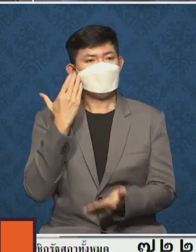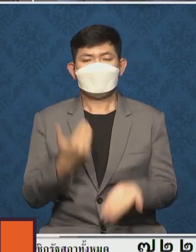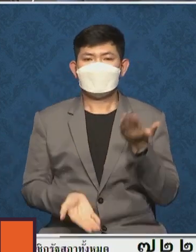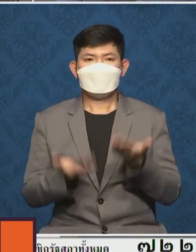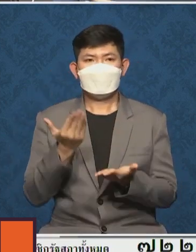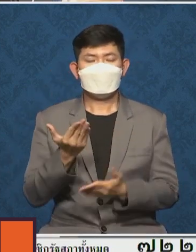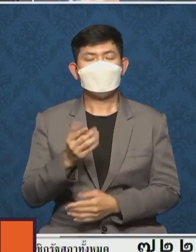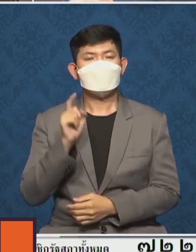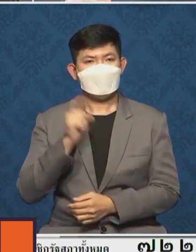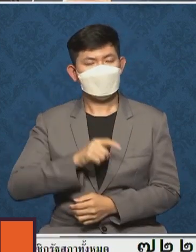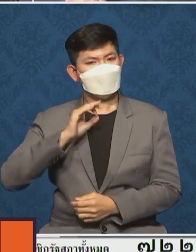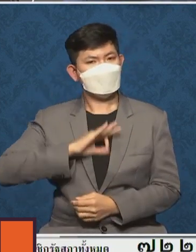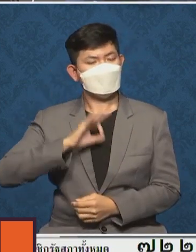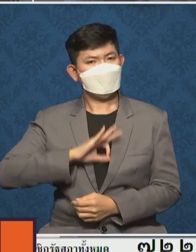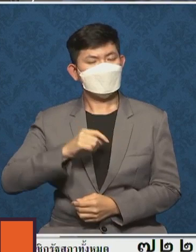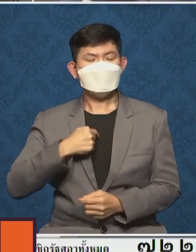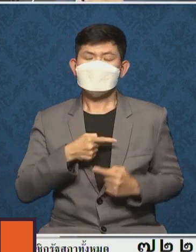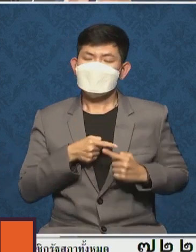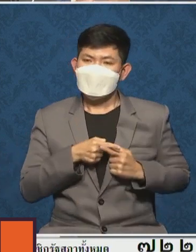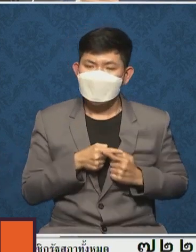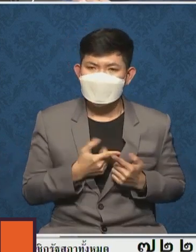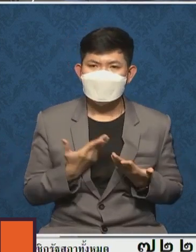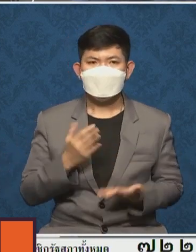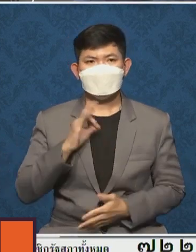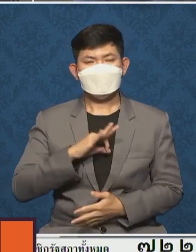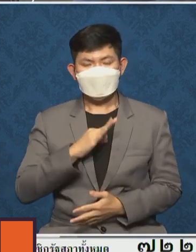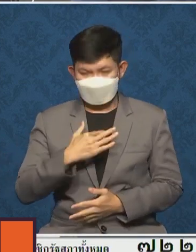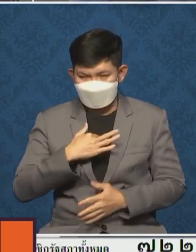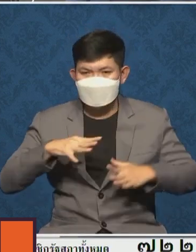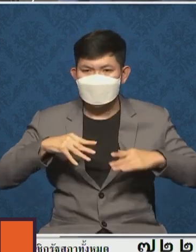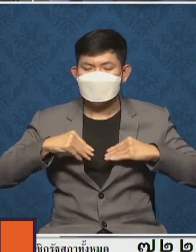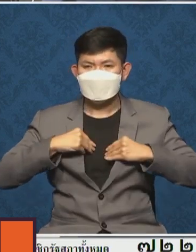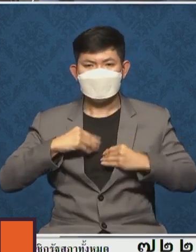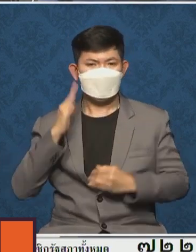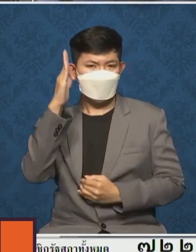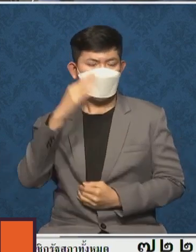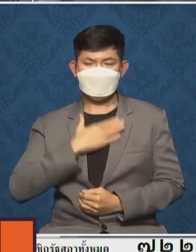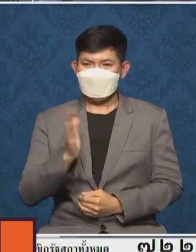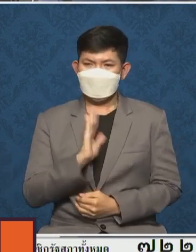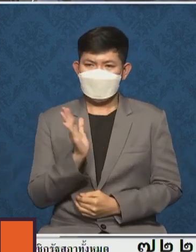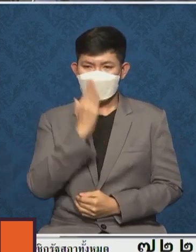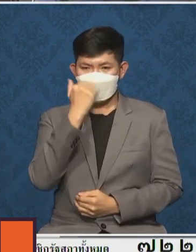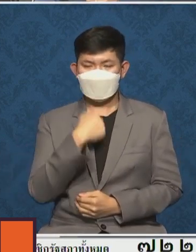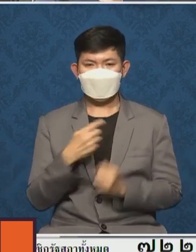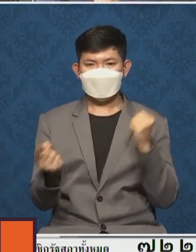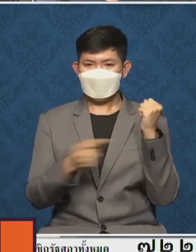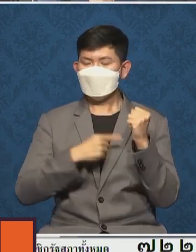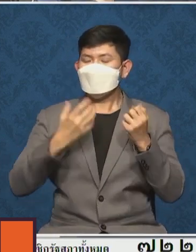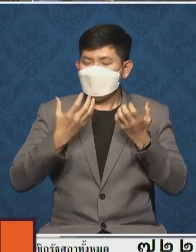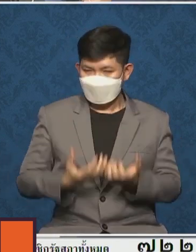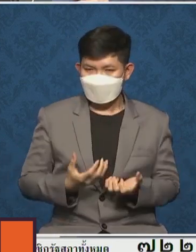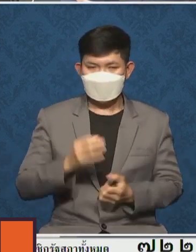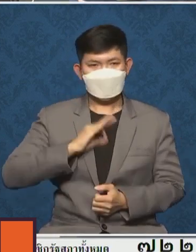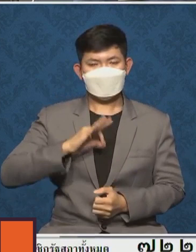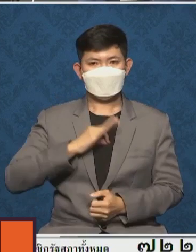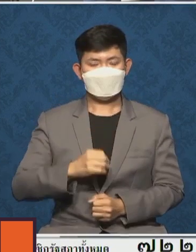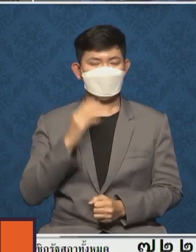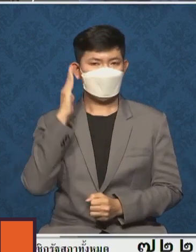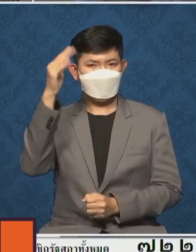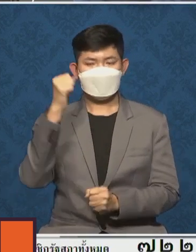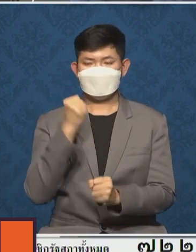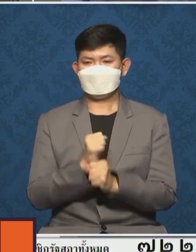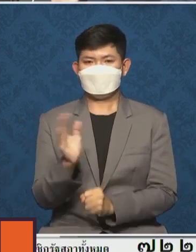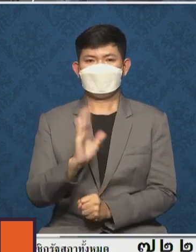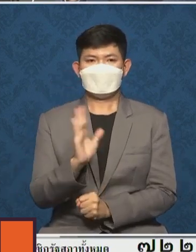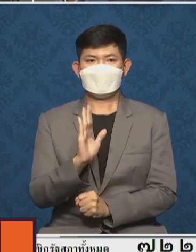องรู้สึกเจ็บปวดรู้สึกเข็ดหลาบจากการถูกลงโทษที่เท่ากันทำให้ไม่กล้ากระทำความผิดซ้ำอีก